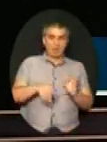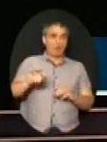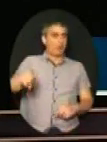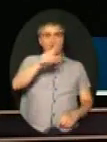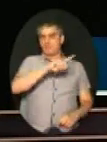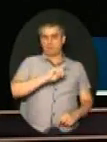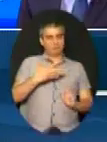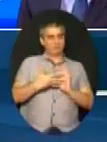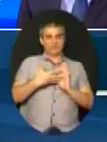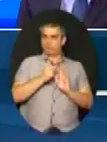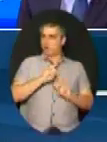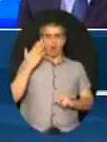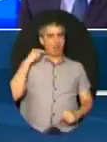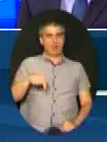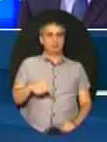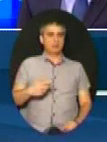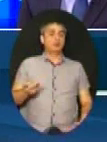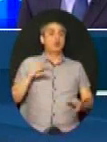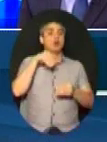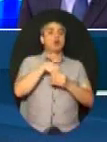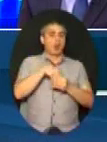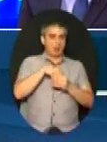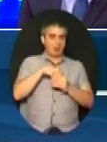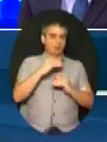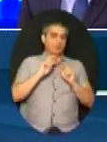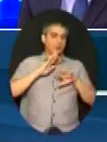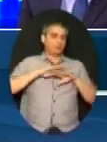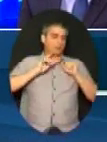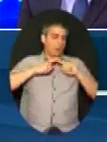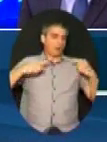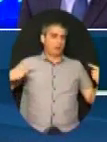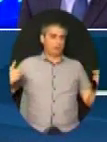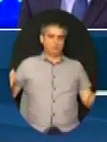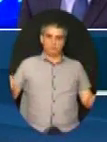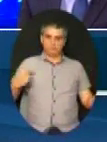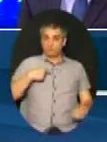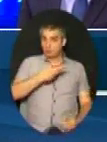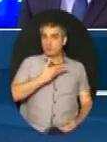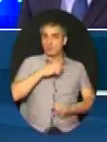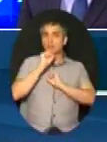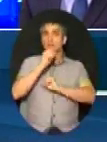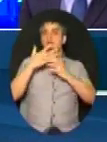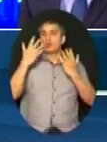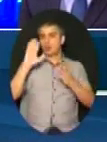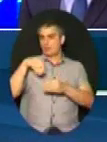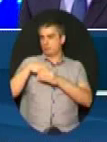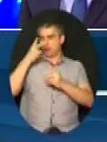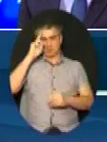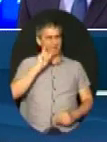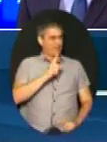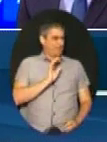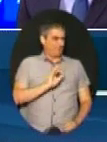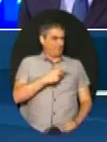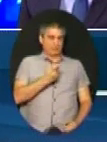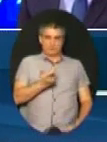מאלה שמבקרים אותו לא היה, כולל בשלל תפקידיו, ואני חושבת שהוא זכה לתמיכה גדולה גם. כן, אבל מדובר באמת